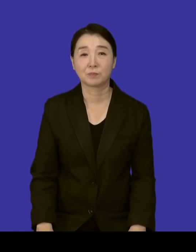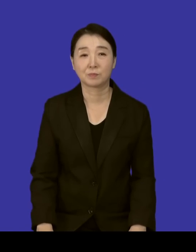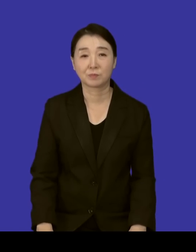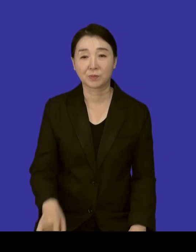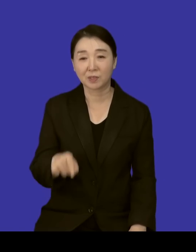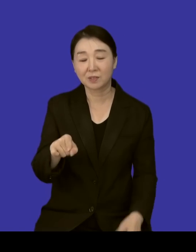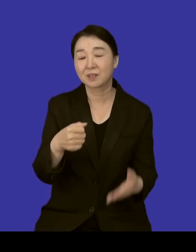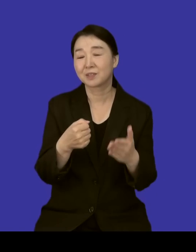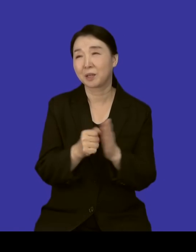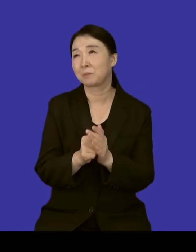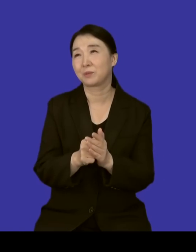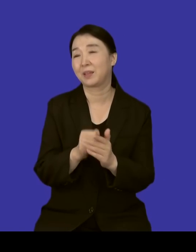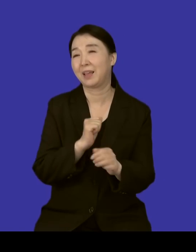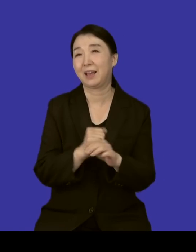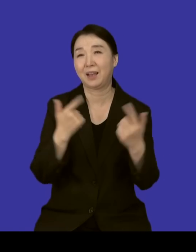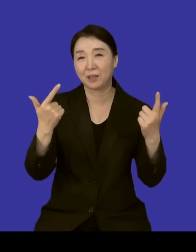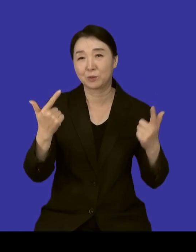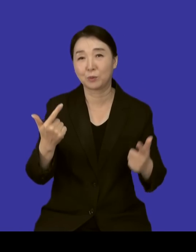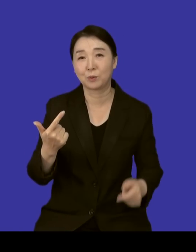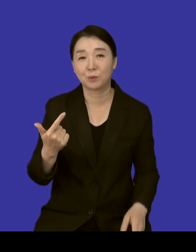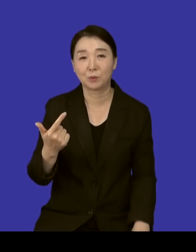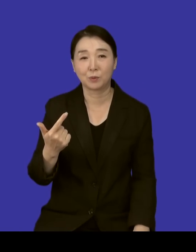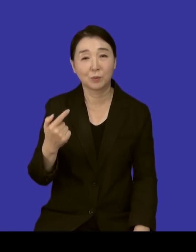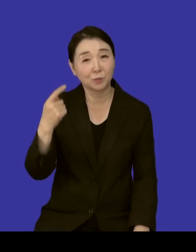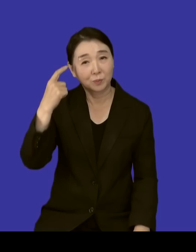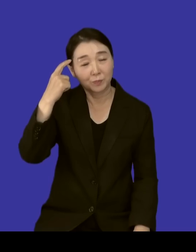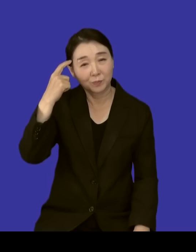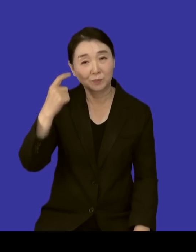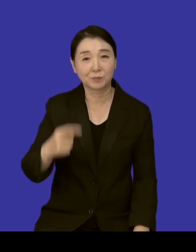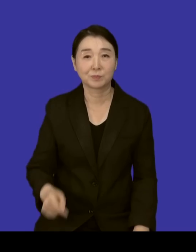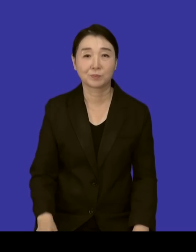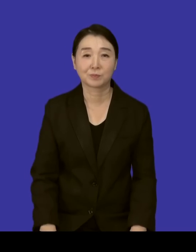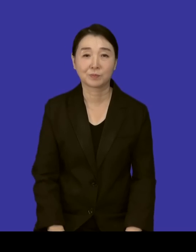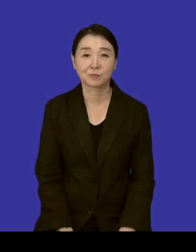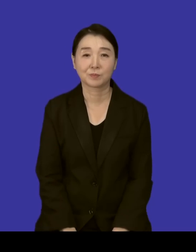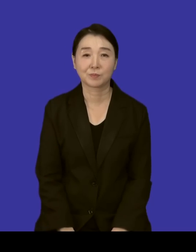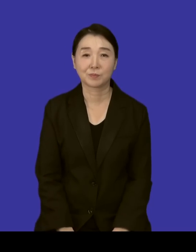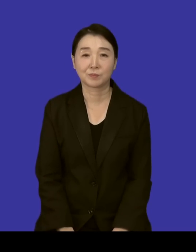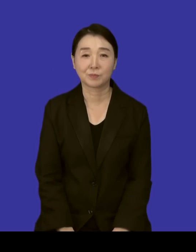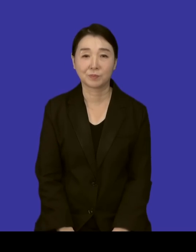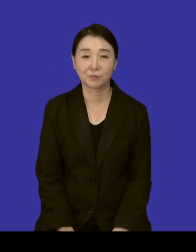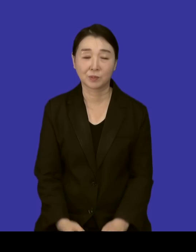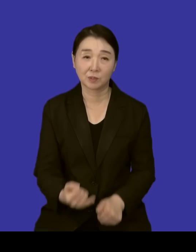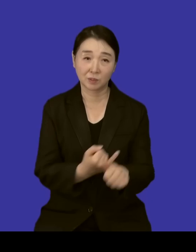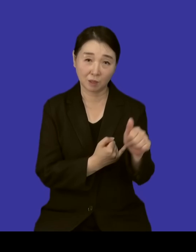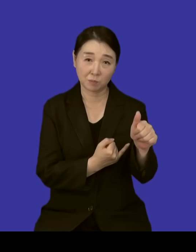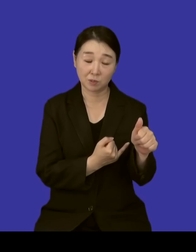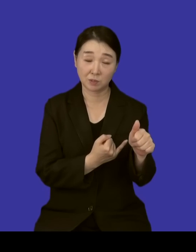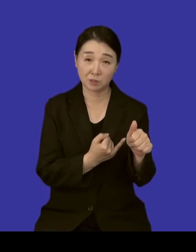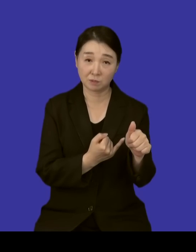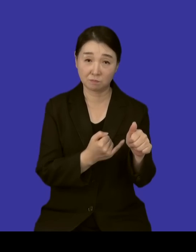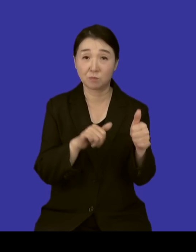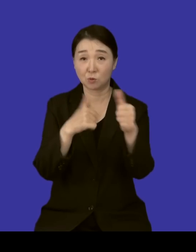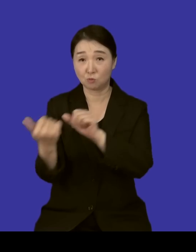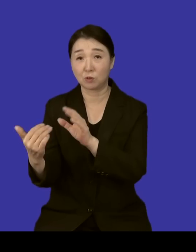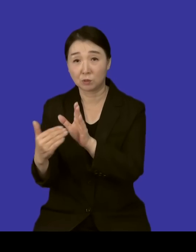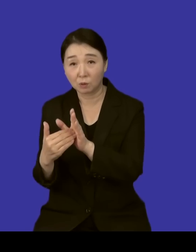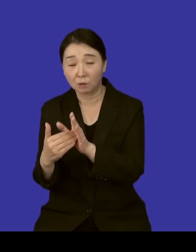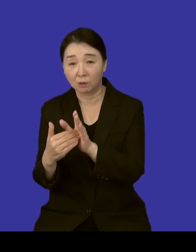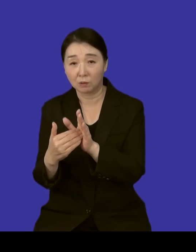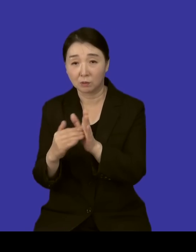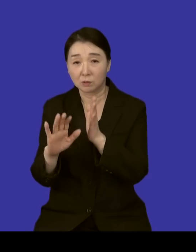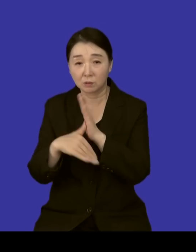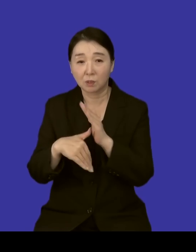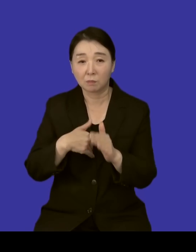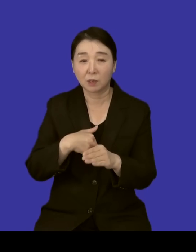한 거는 아닌데요. 그렇게 돼서 제가 이제 그 남편이 갔잖아요. 그러니까 이거를